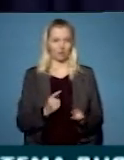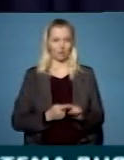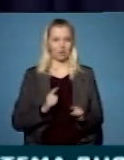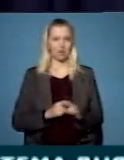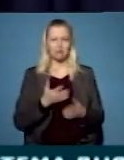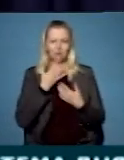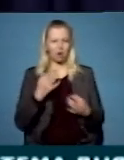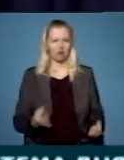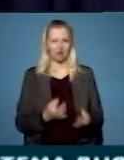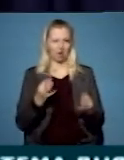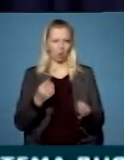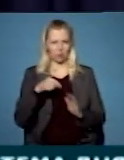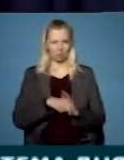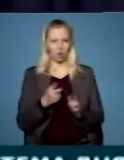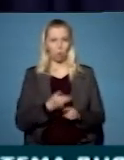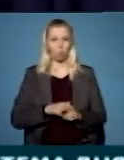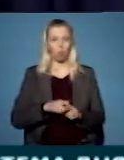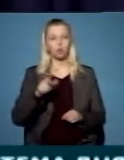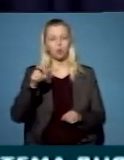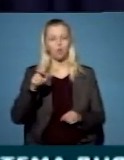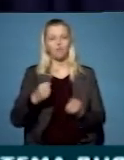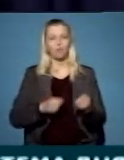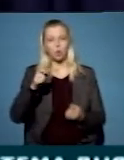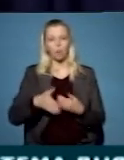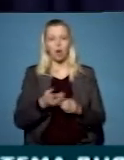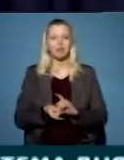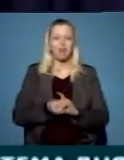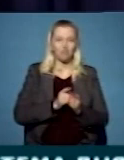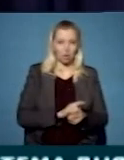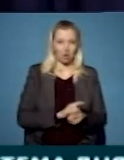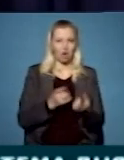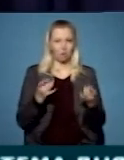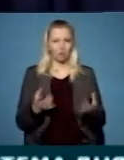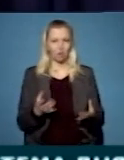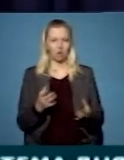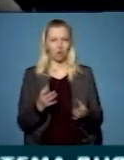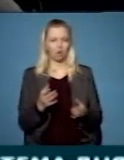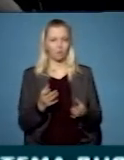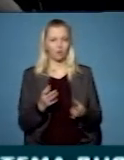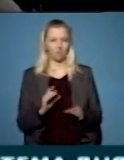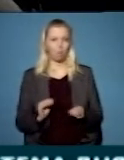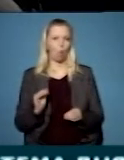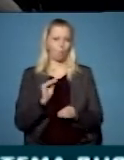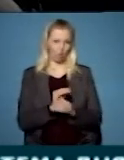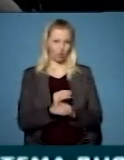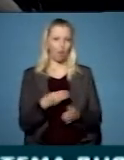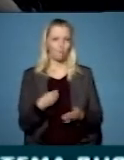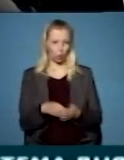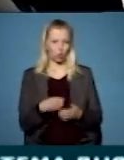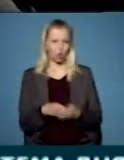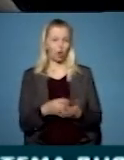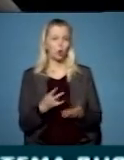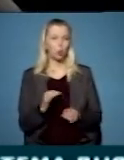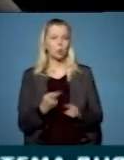цьому немає ніякого змісту, чим більше водіїв покарати, а навпаки, от елементарно… Поповнення бюджету. Ну, це